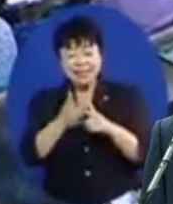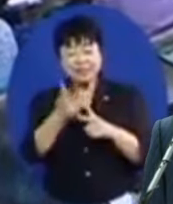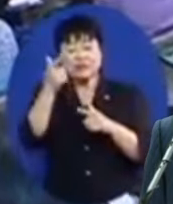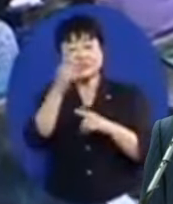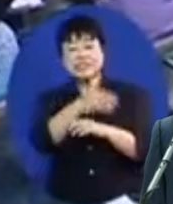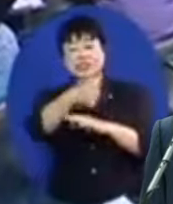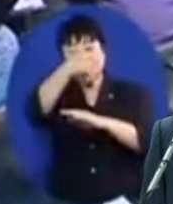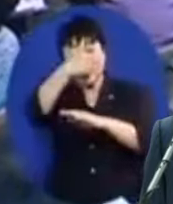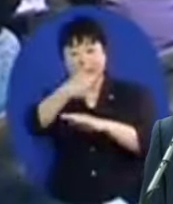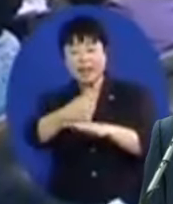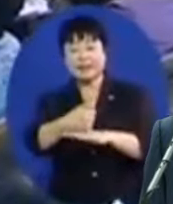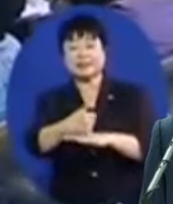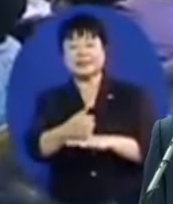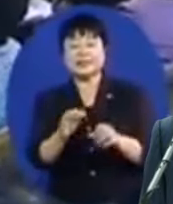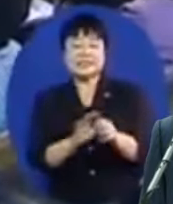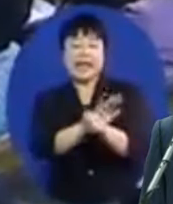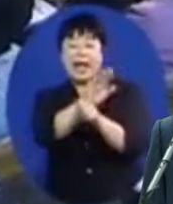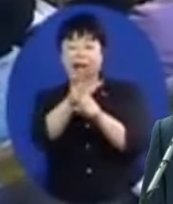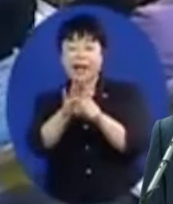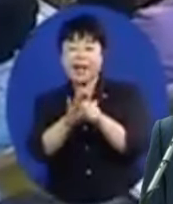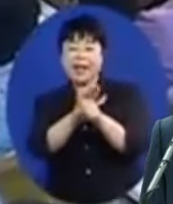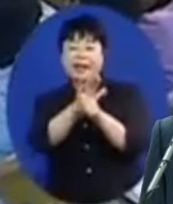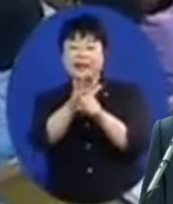그리스도의 사랑에